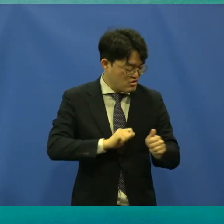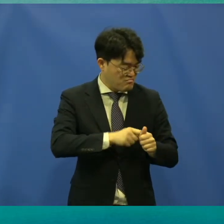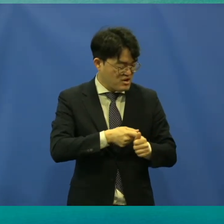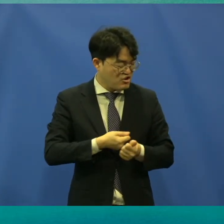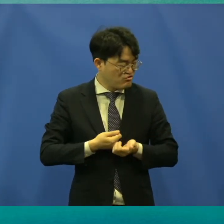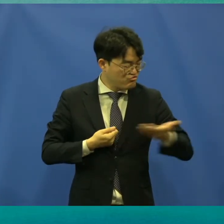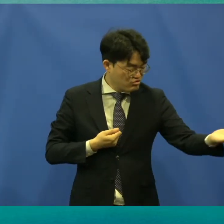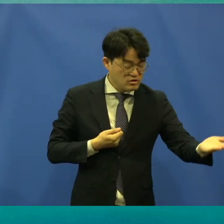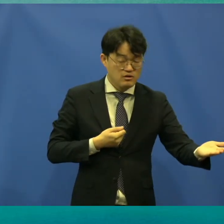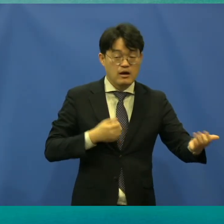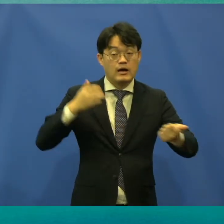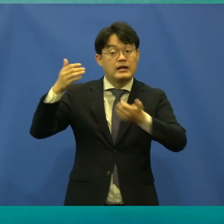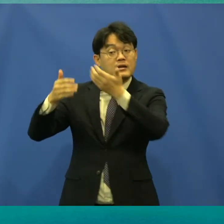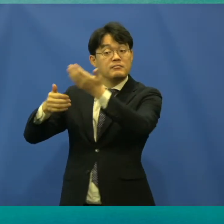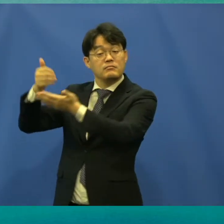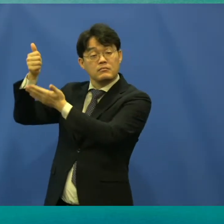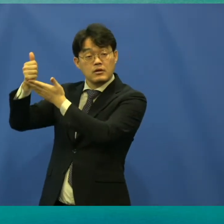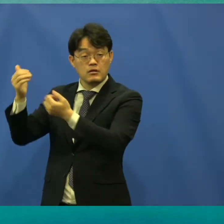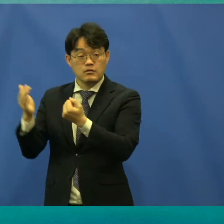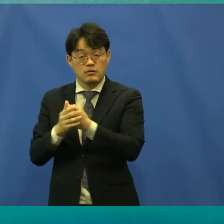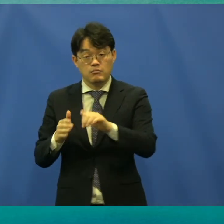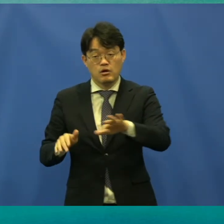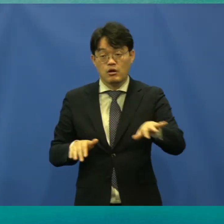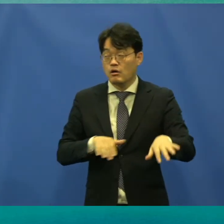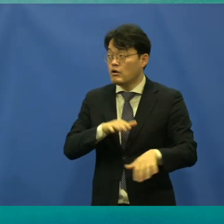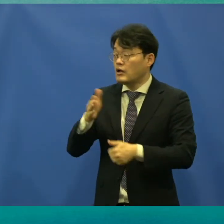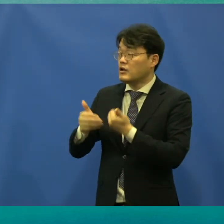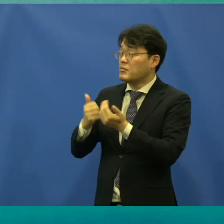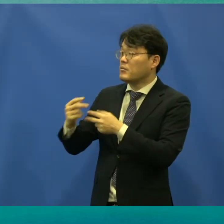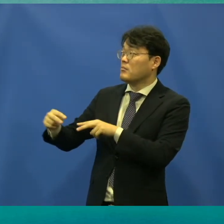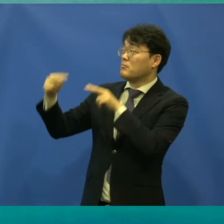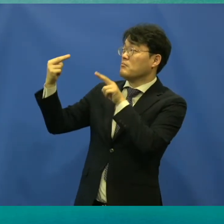그 하나님 앞에서 우리는 숨도 못 쉴 것 같은,